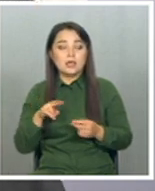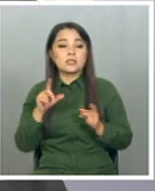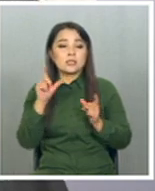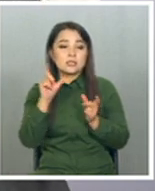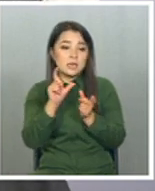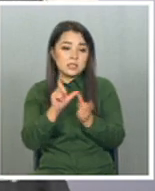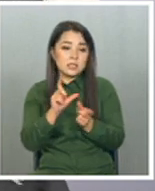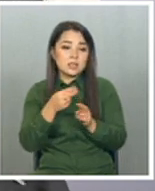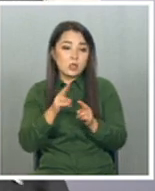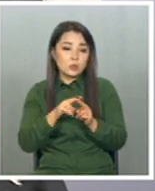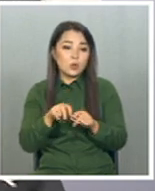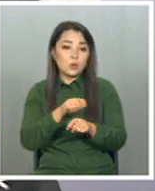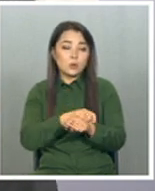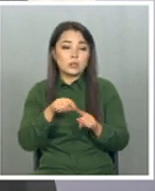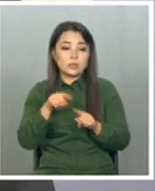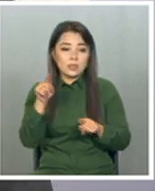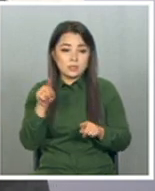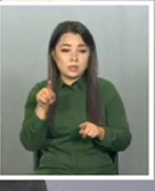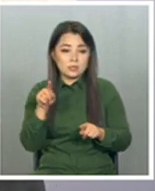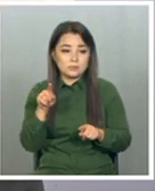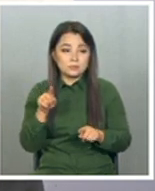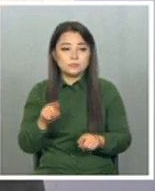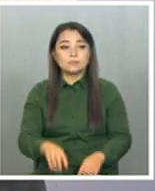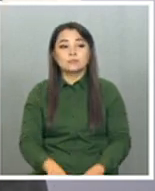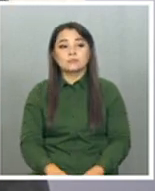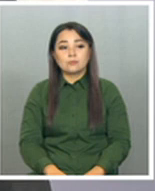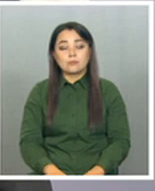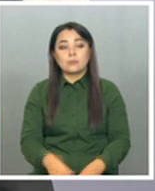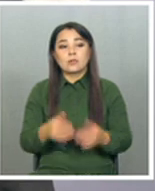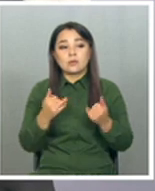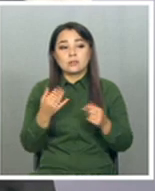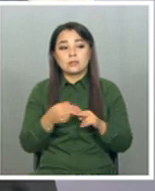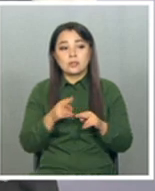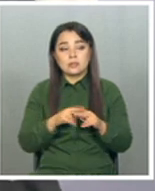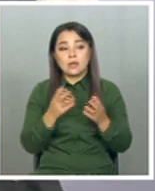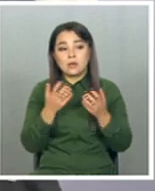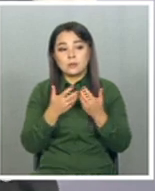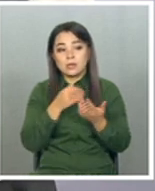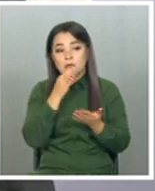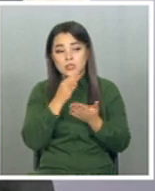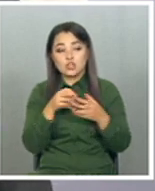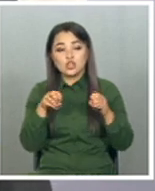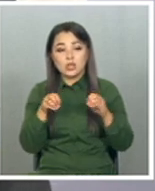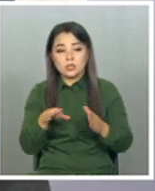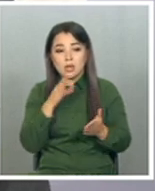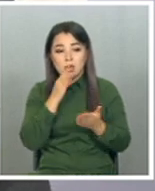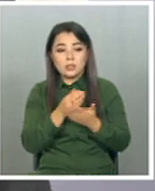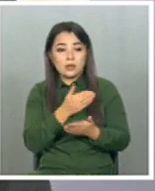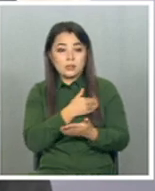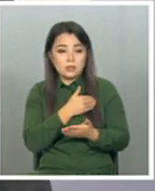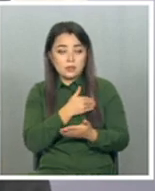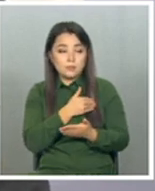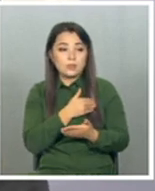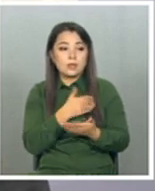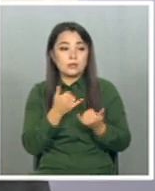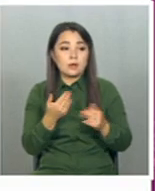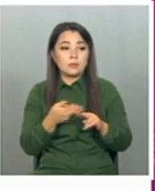кесінділерінің ұзындықтары. Ал ендеше есепті шешуге көшейік. Мінекей бізде